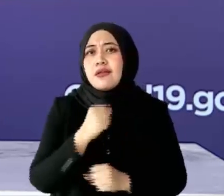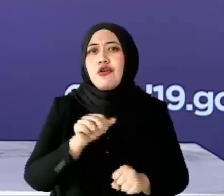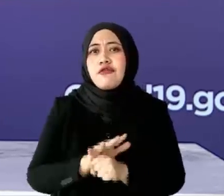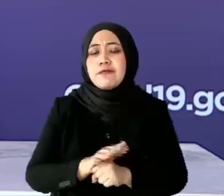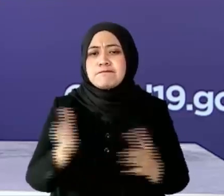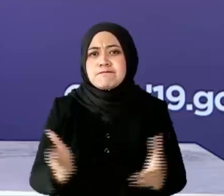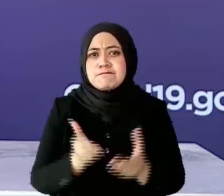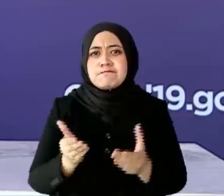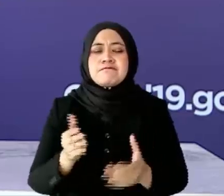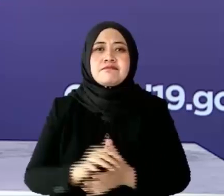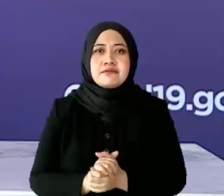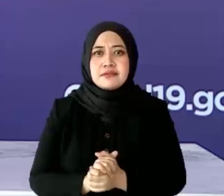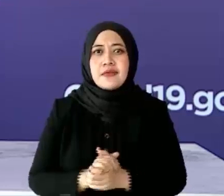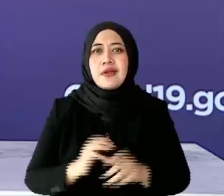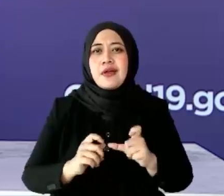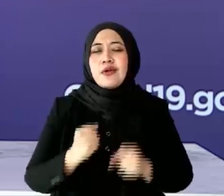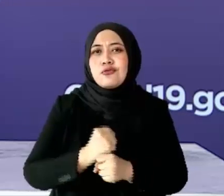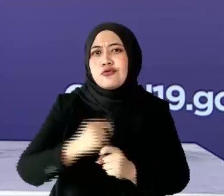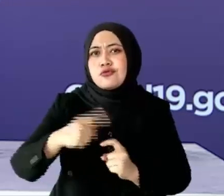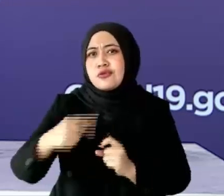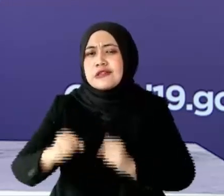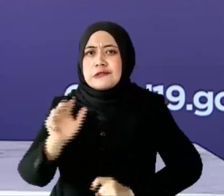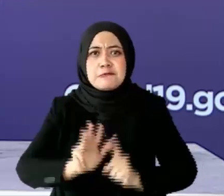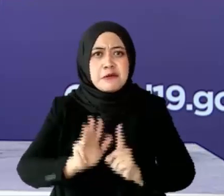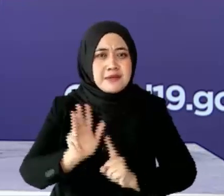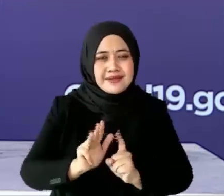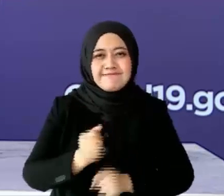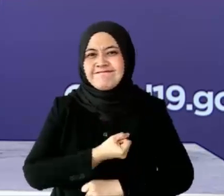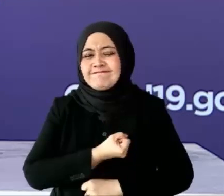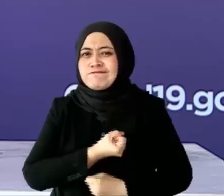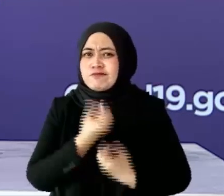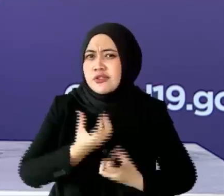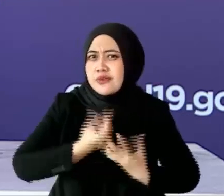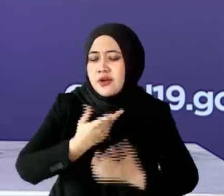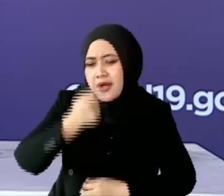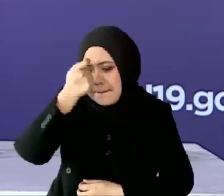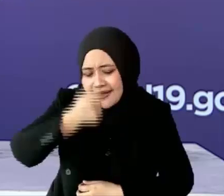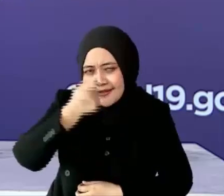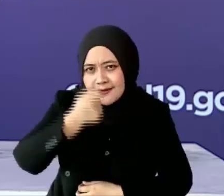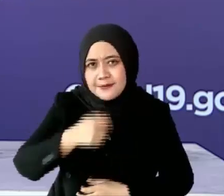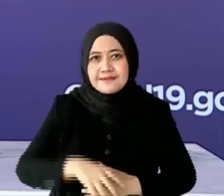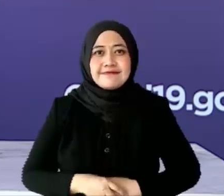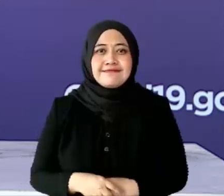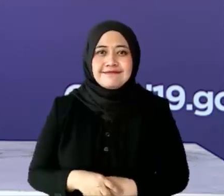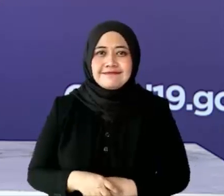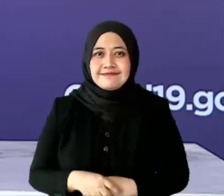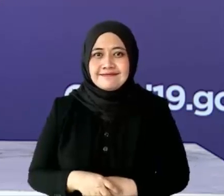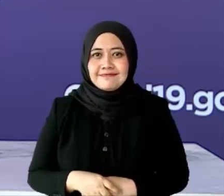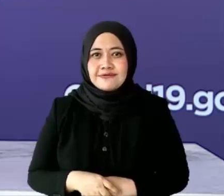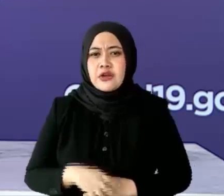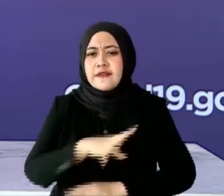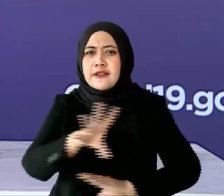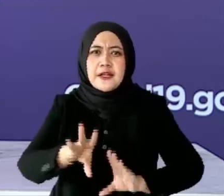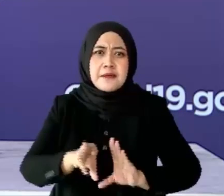COVID-19 hari ini, Satgas Penanganan COVID-19 ingin menyampaikan apresiasi atas